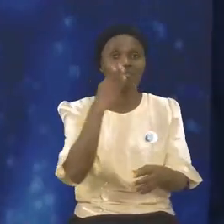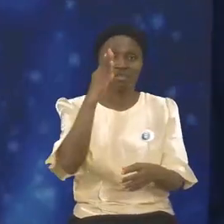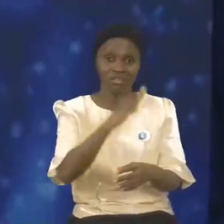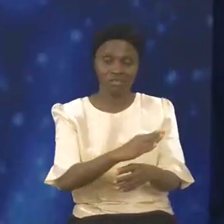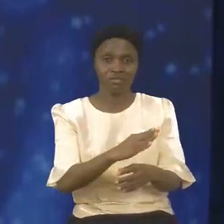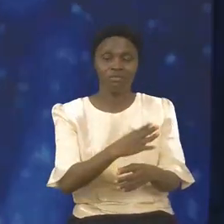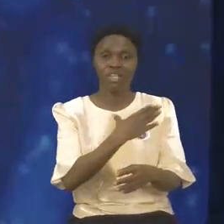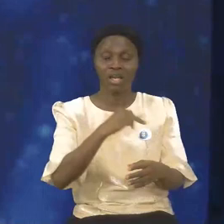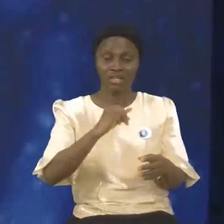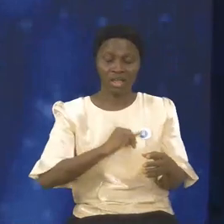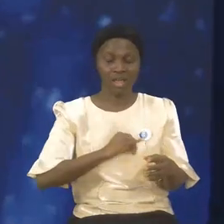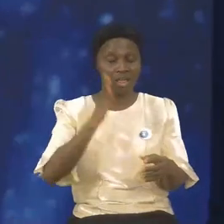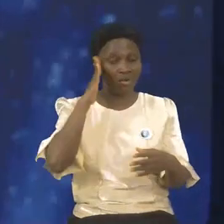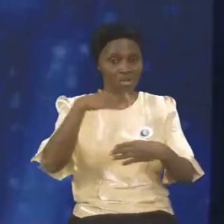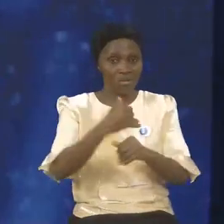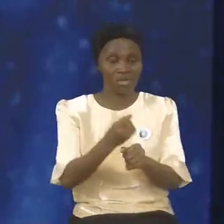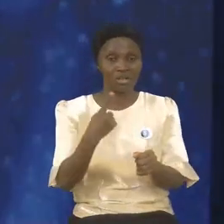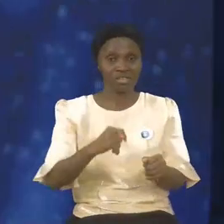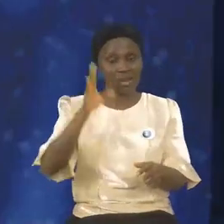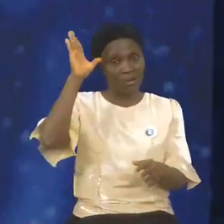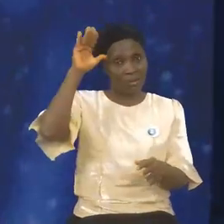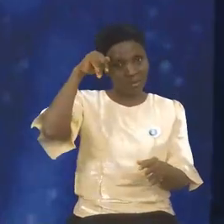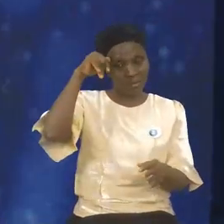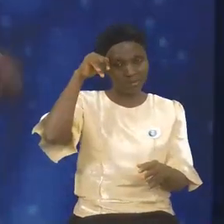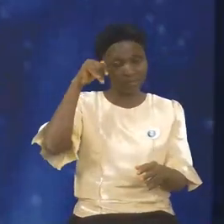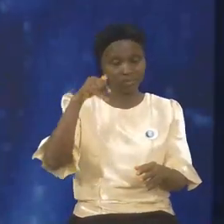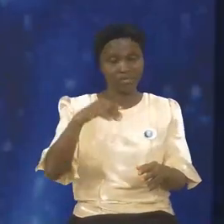cesser l'orgueil des rotins